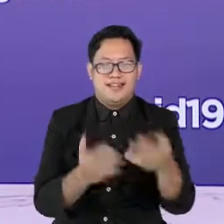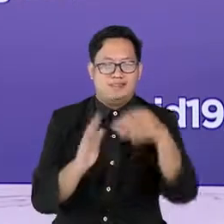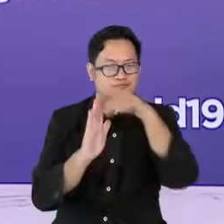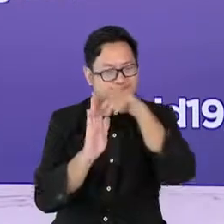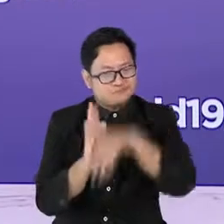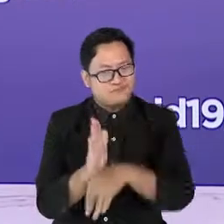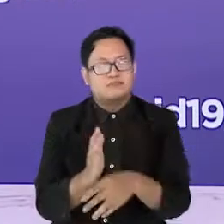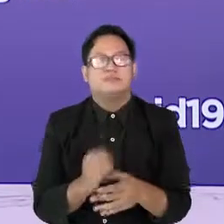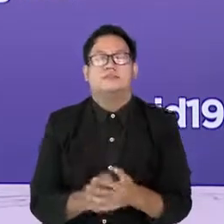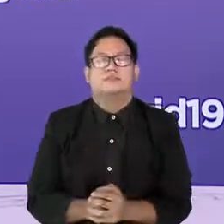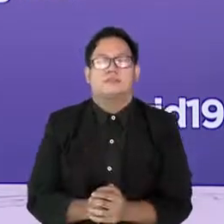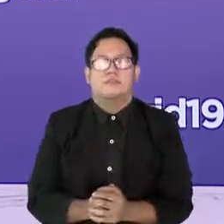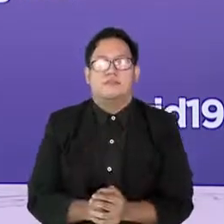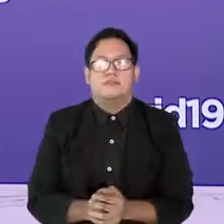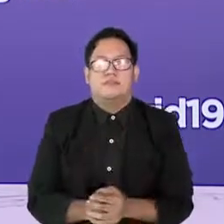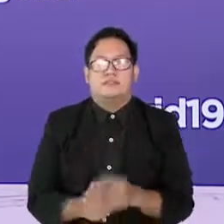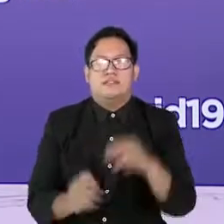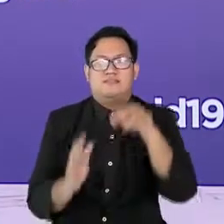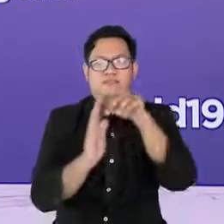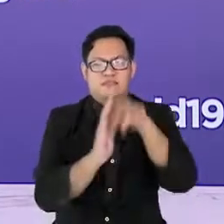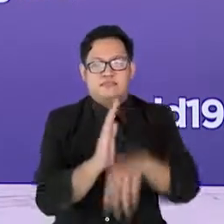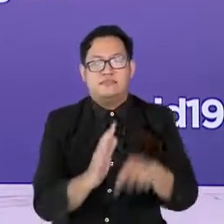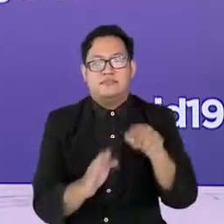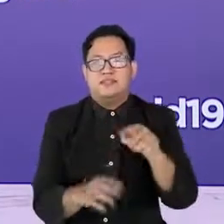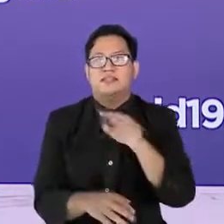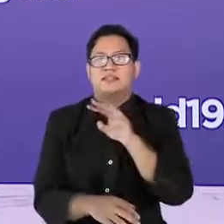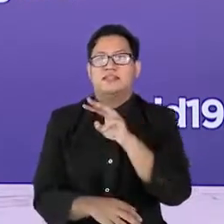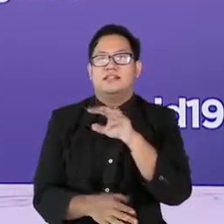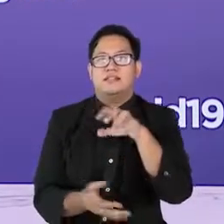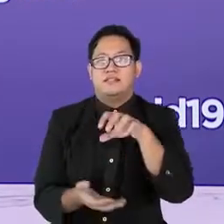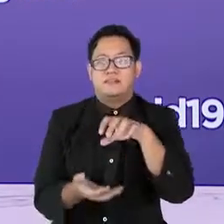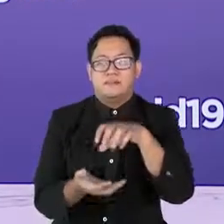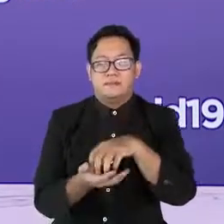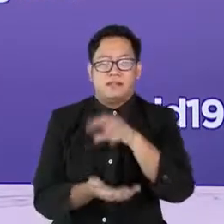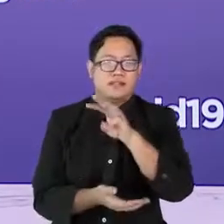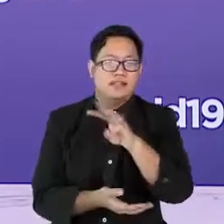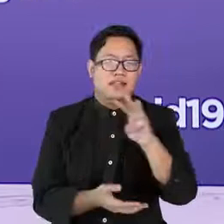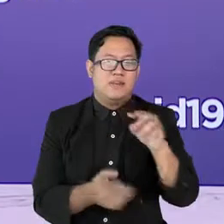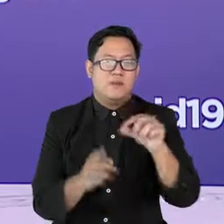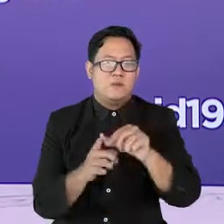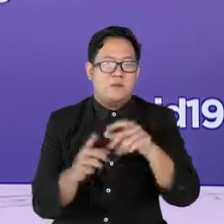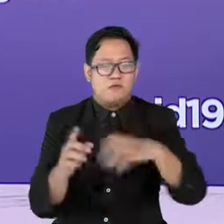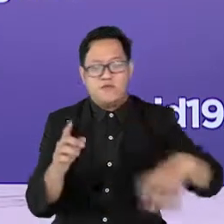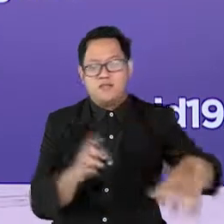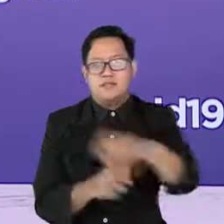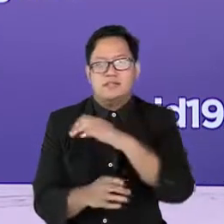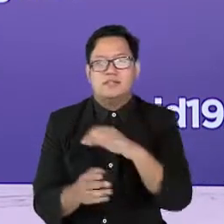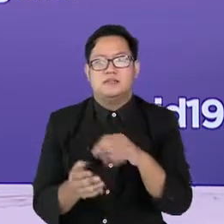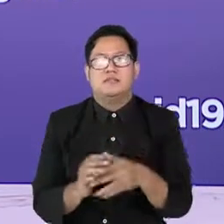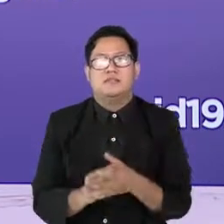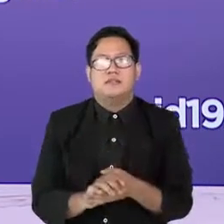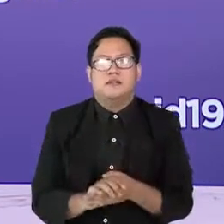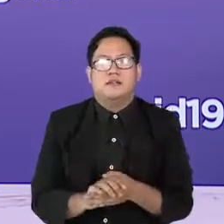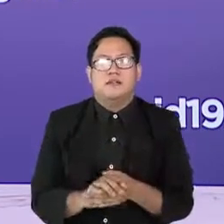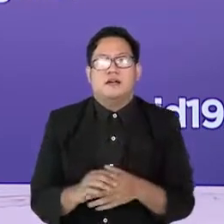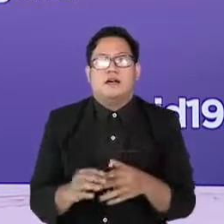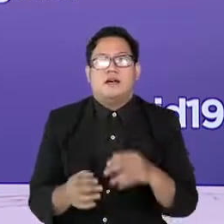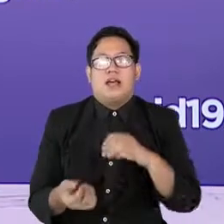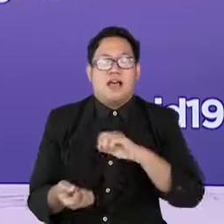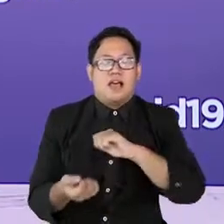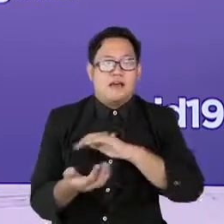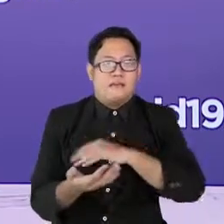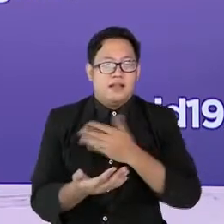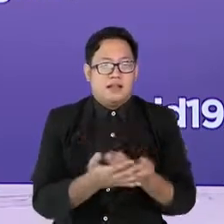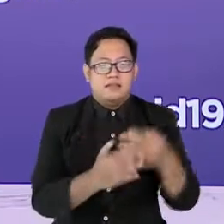terjadi pada 33 provinsi atau hampir seluruh provinsi di Indonesia penurunan hanya terjadi pada satu provinsi